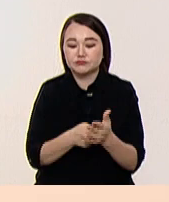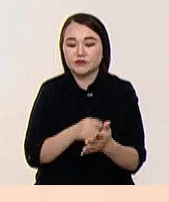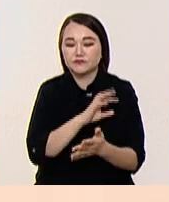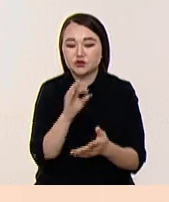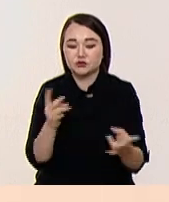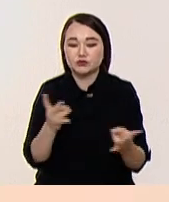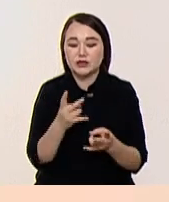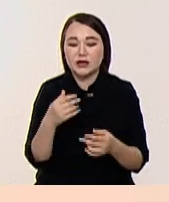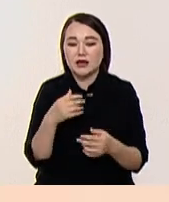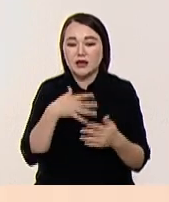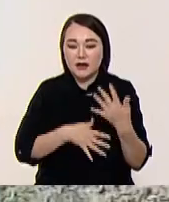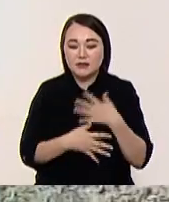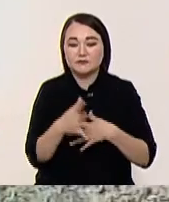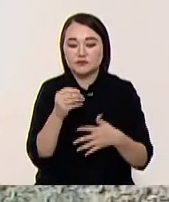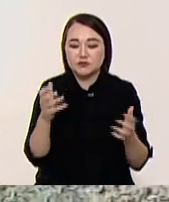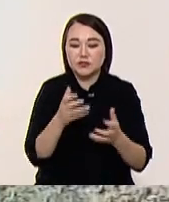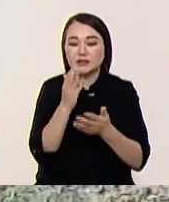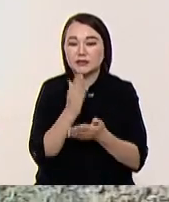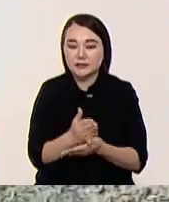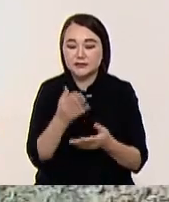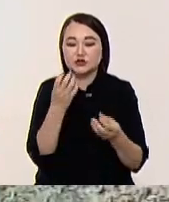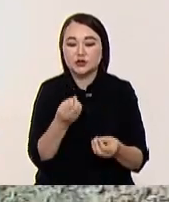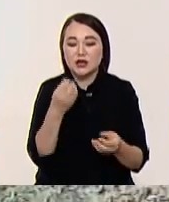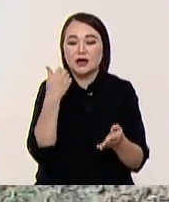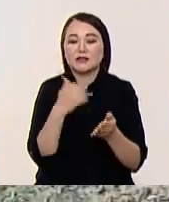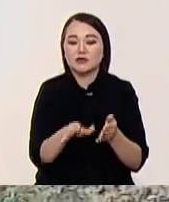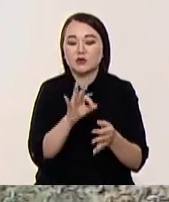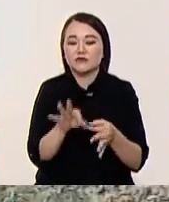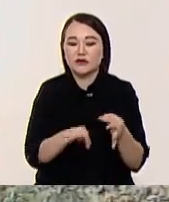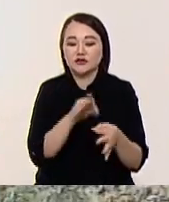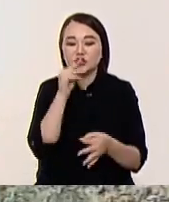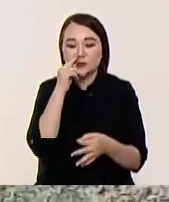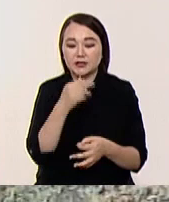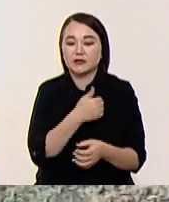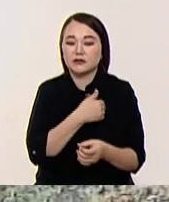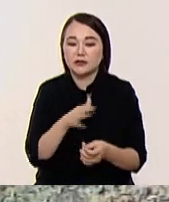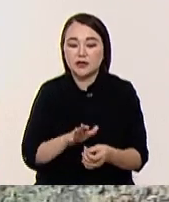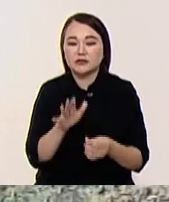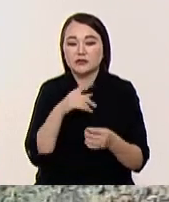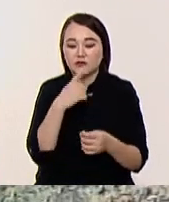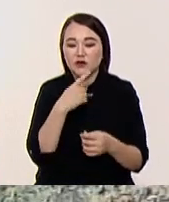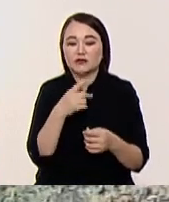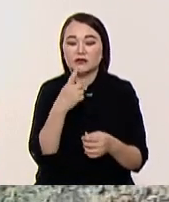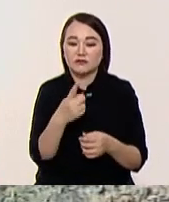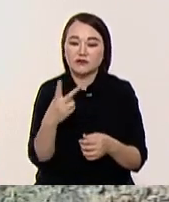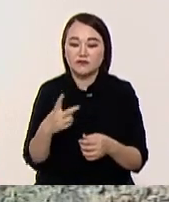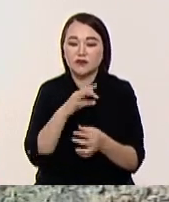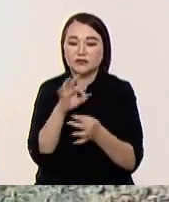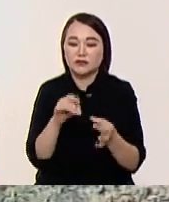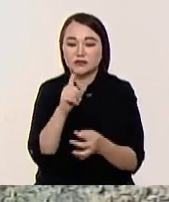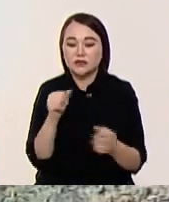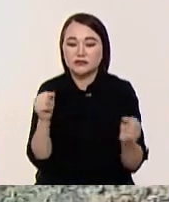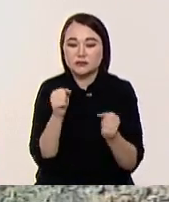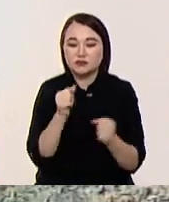которые нужны организму, они сохраняются. Тем не менее, совсем отказываться от варенья шымкентцы не планируют. Говорят, хотя бы пару банок на зиму